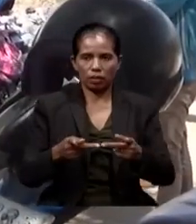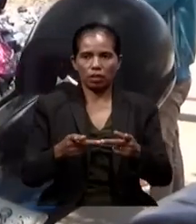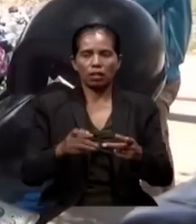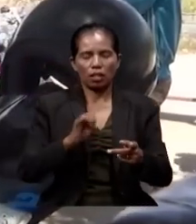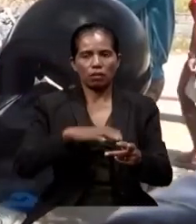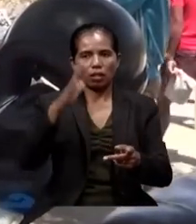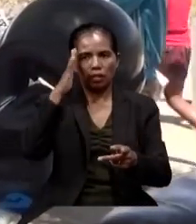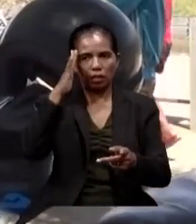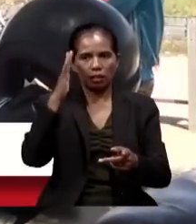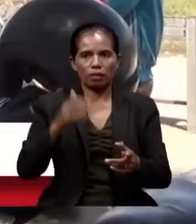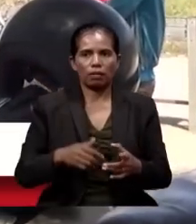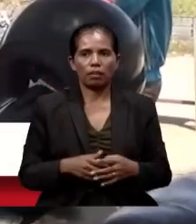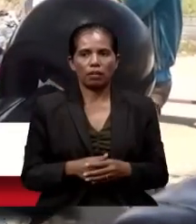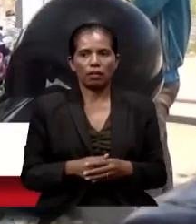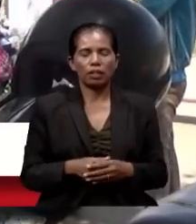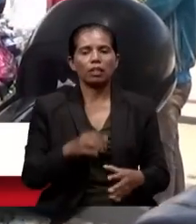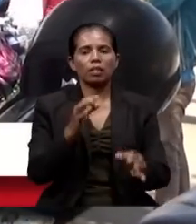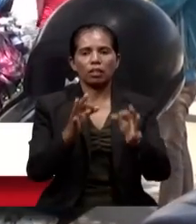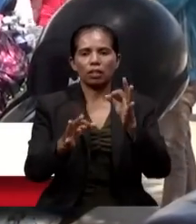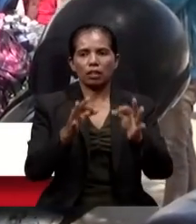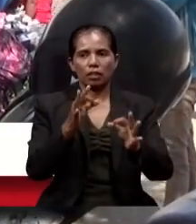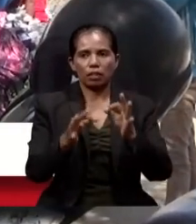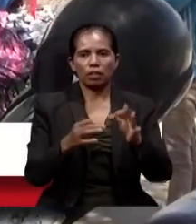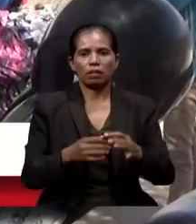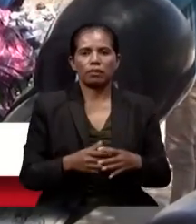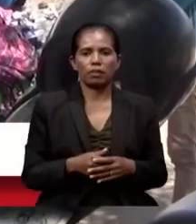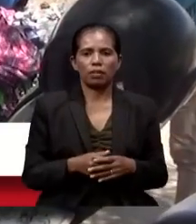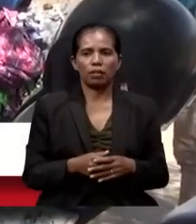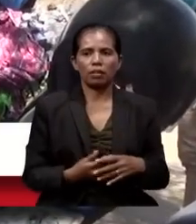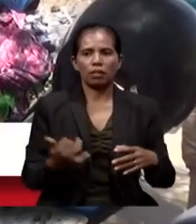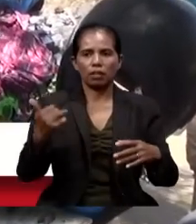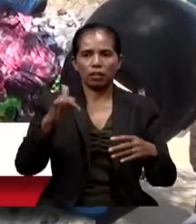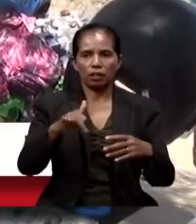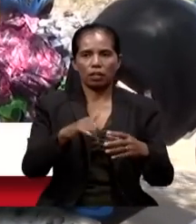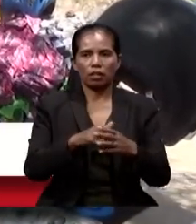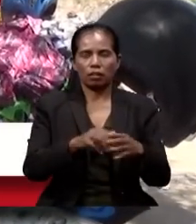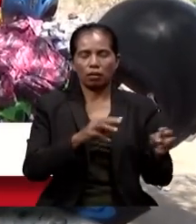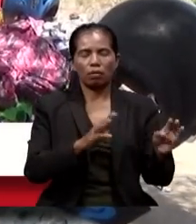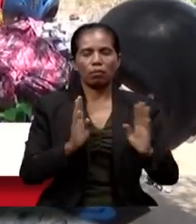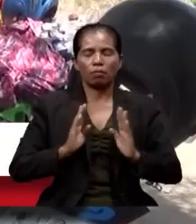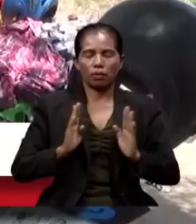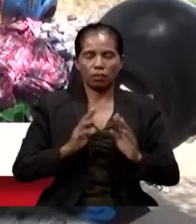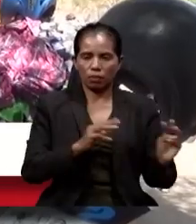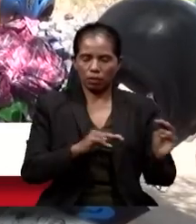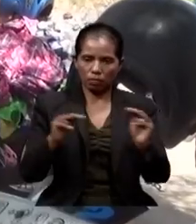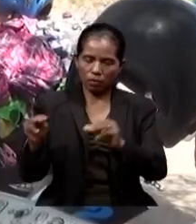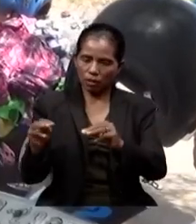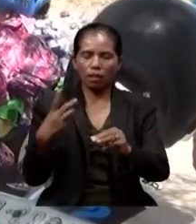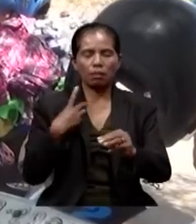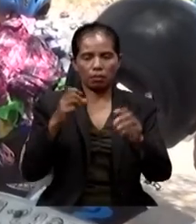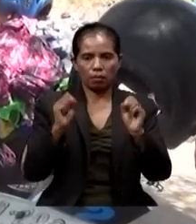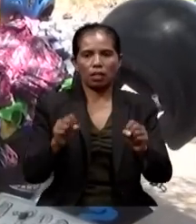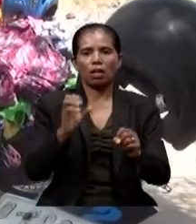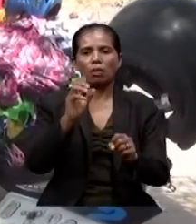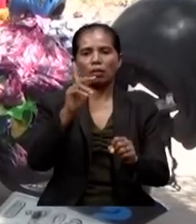awatene maybe se karek sira bota ka kamai mura amal sim amal